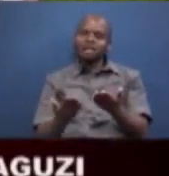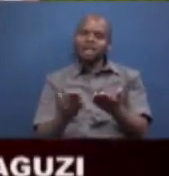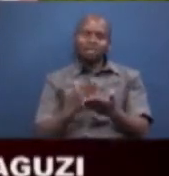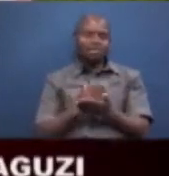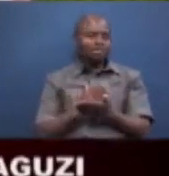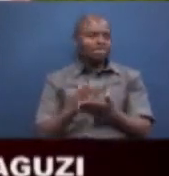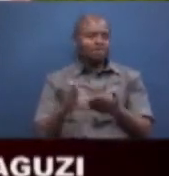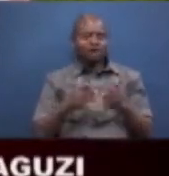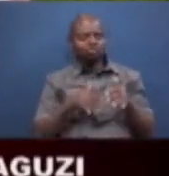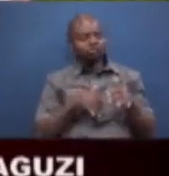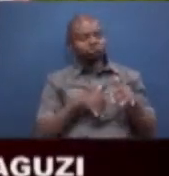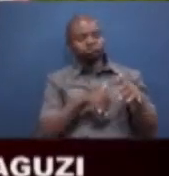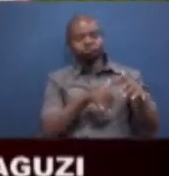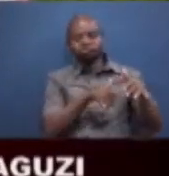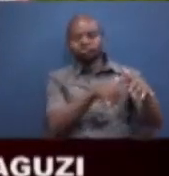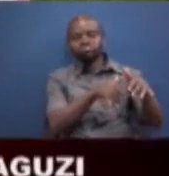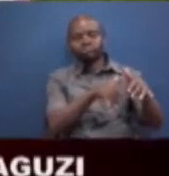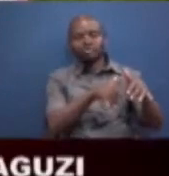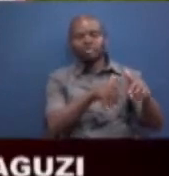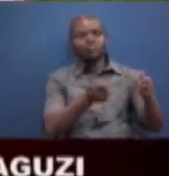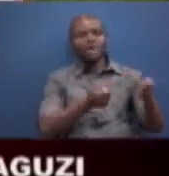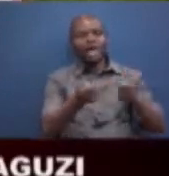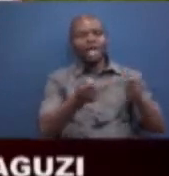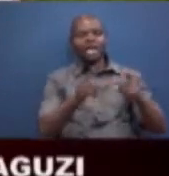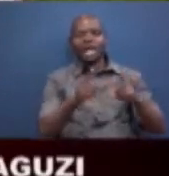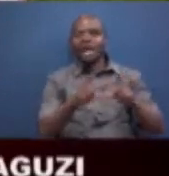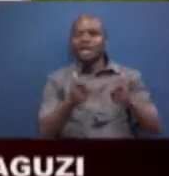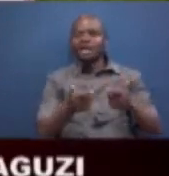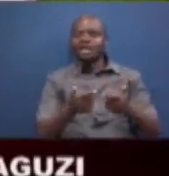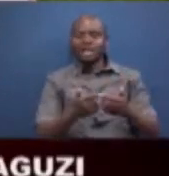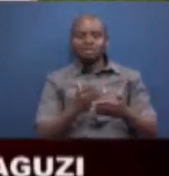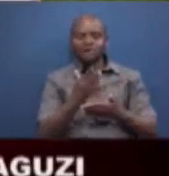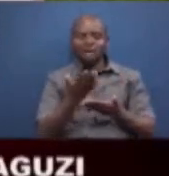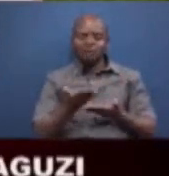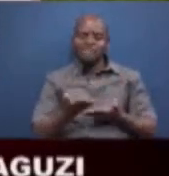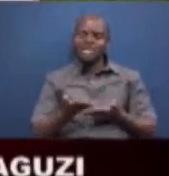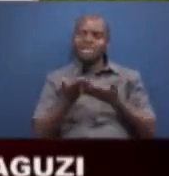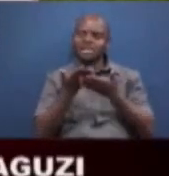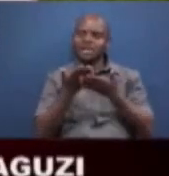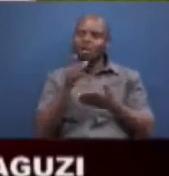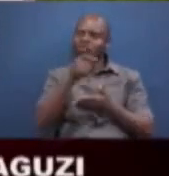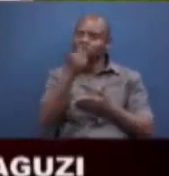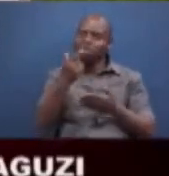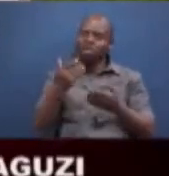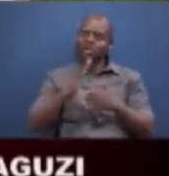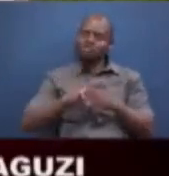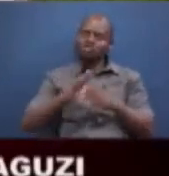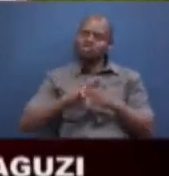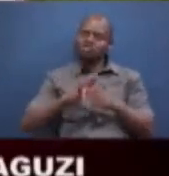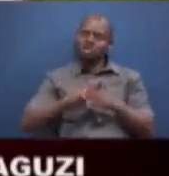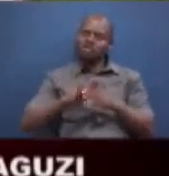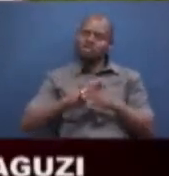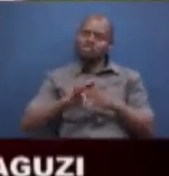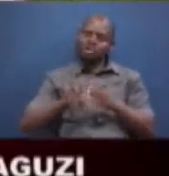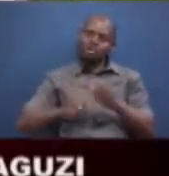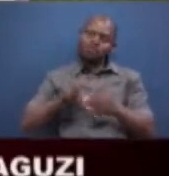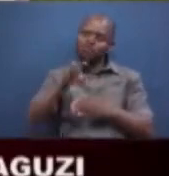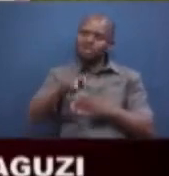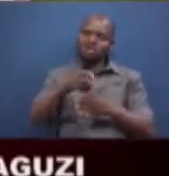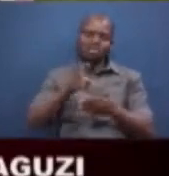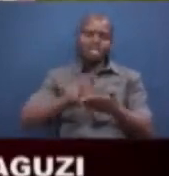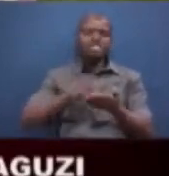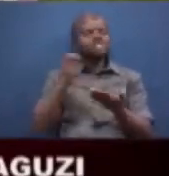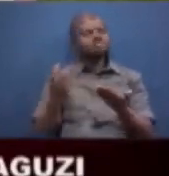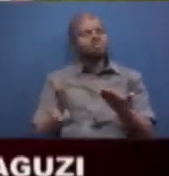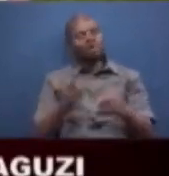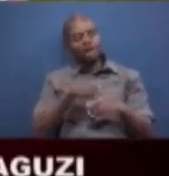Ameondoa kabisa msongamano wa magari, lakini amenusuru wale ambao walikuwa wanatumia nani kuvuka, walikuwa hawawezi